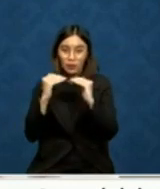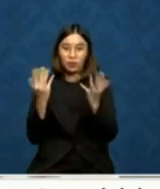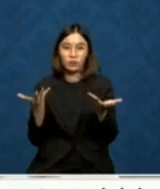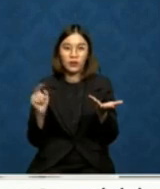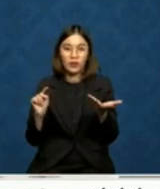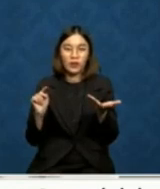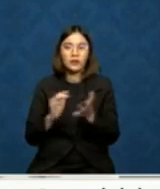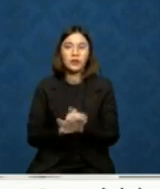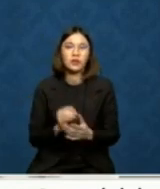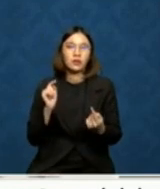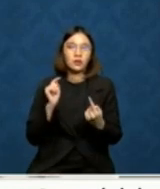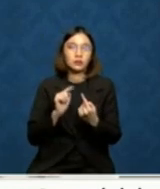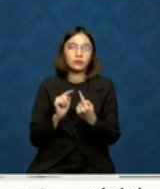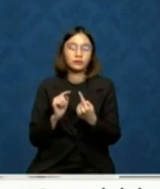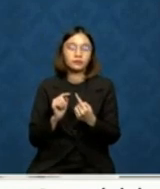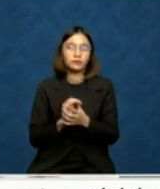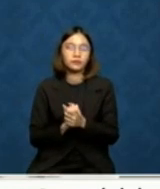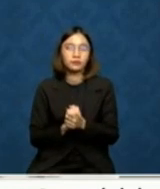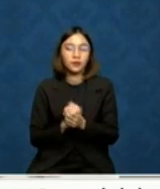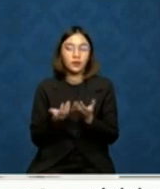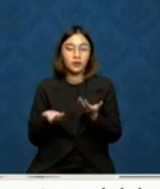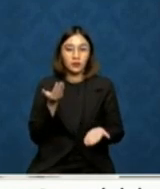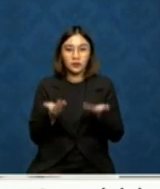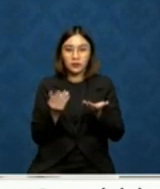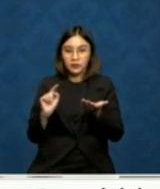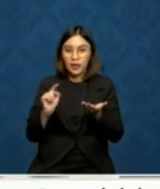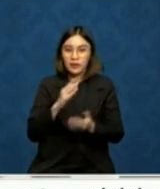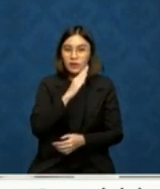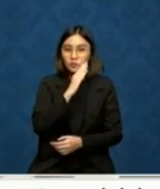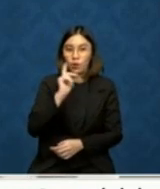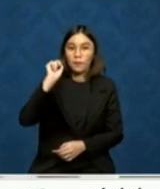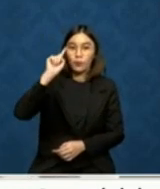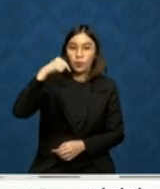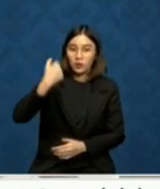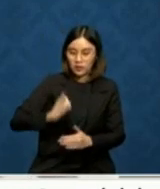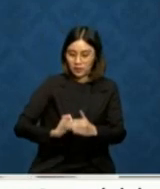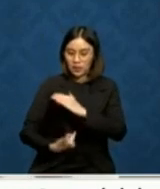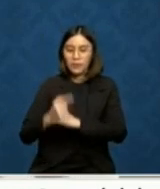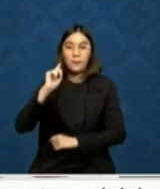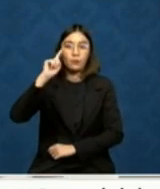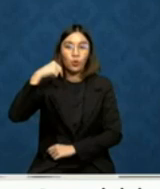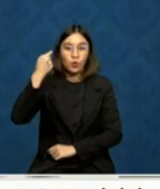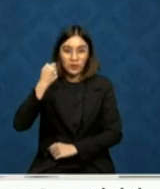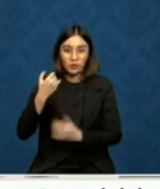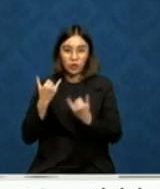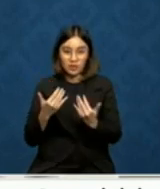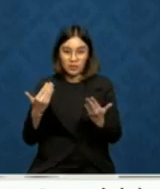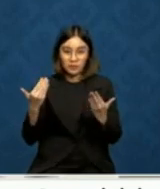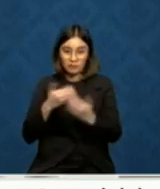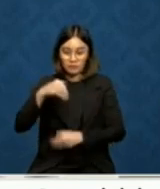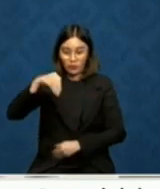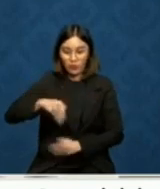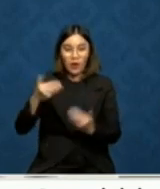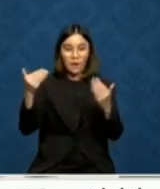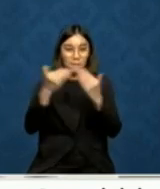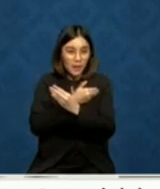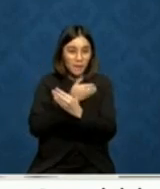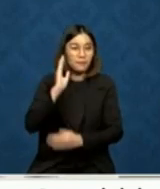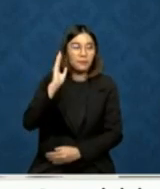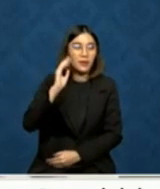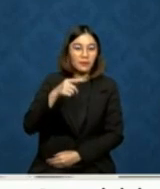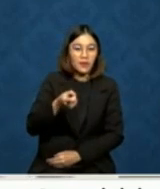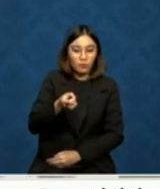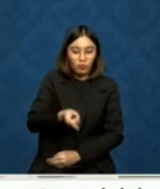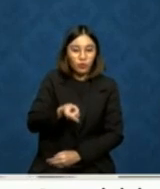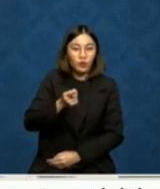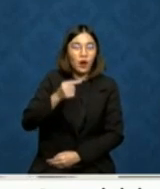หรือแม้แต่ในทางกลับกันนะคะหากมีเพศหญิงกำเนิดที่มีการเปลี่ยนแปลงอวัยวะเพศเป็นเพศชาย